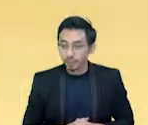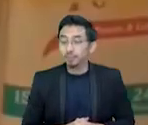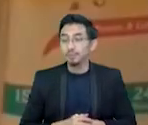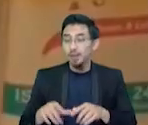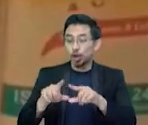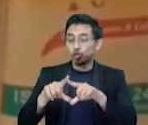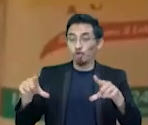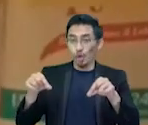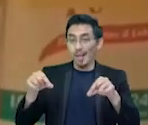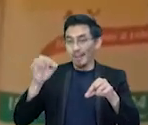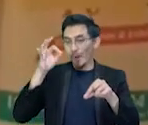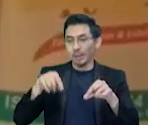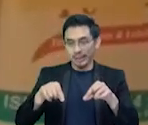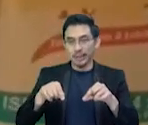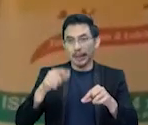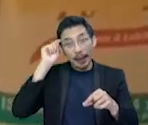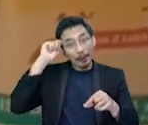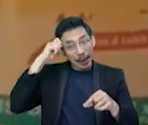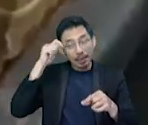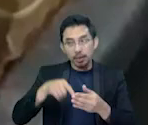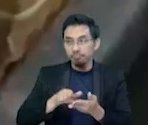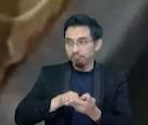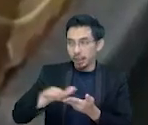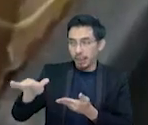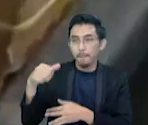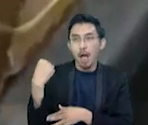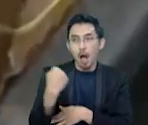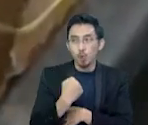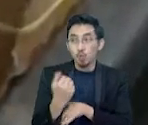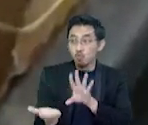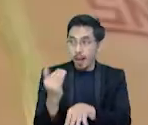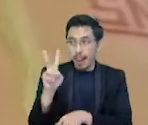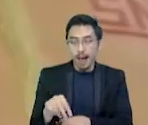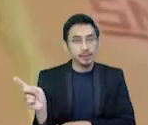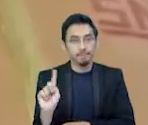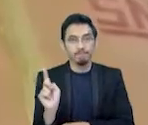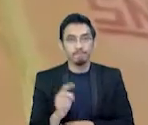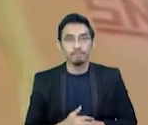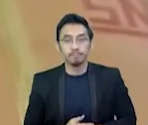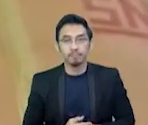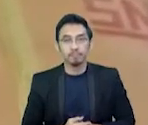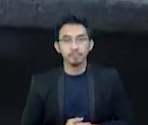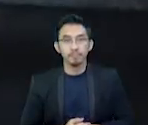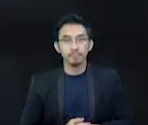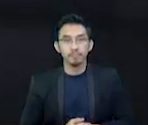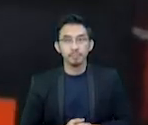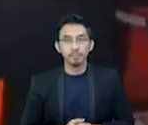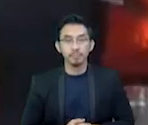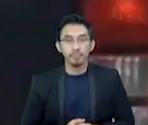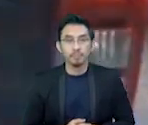pelaku agar tidak mengulangi perbuatannya dari Pematangsiantar Sumatera Utara darmasetiawan ainus bola